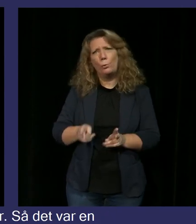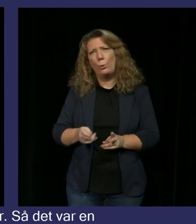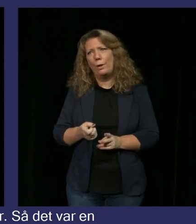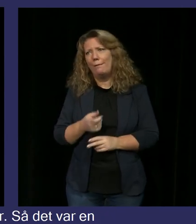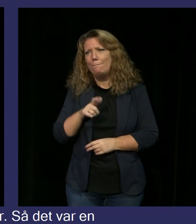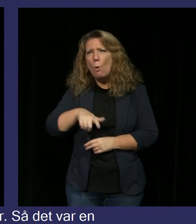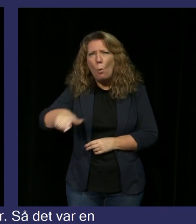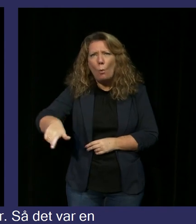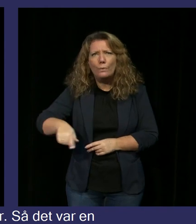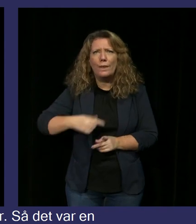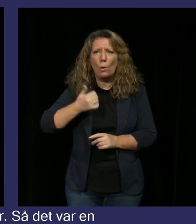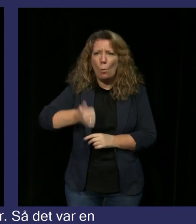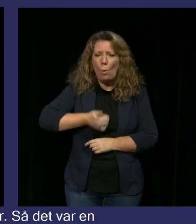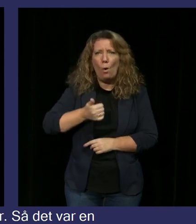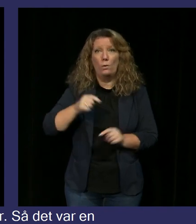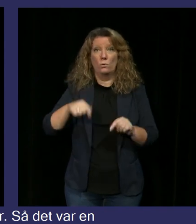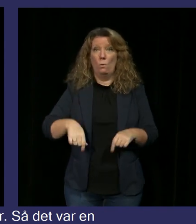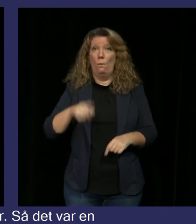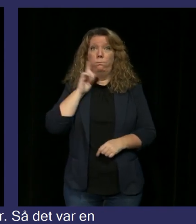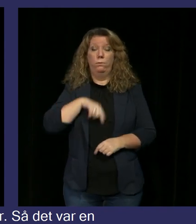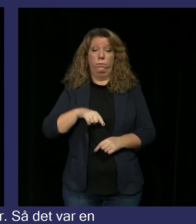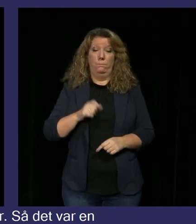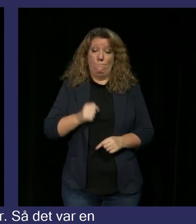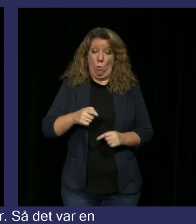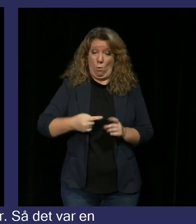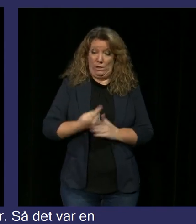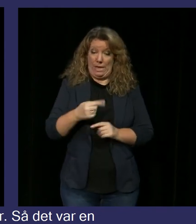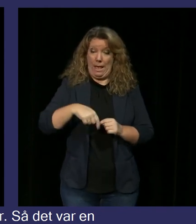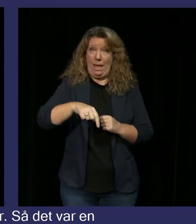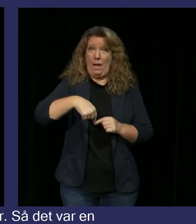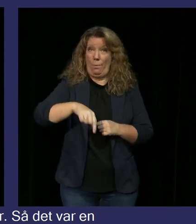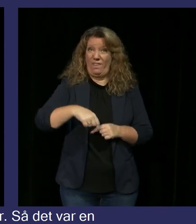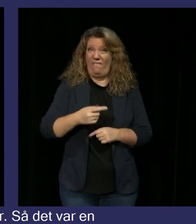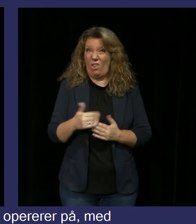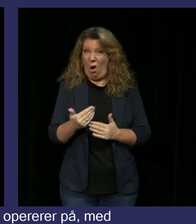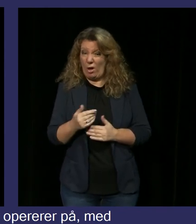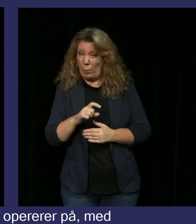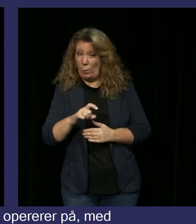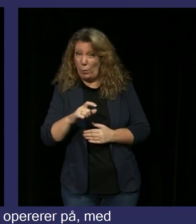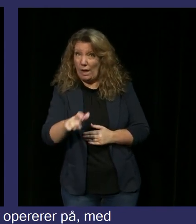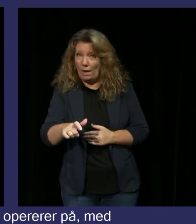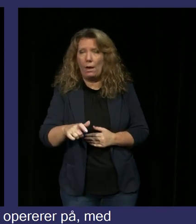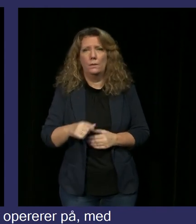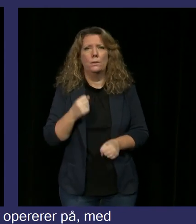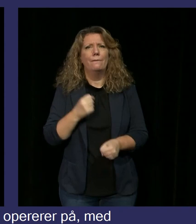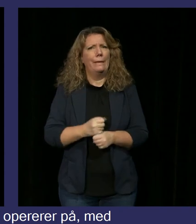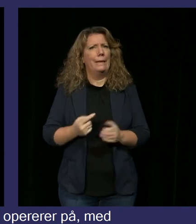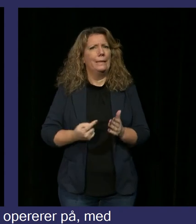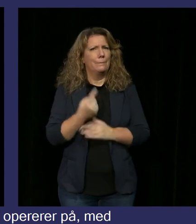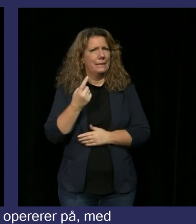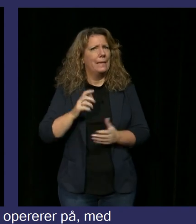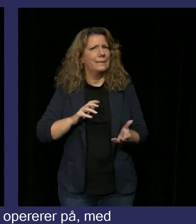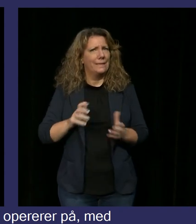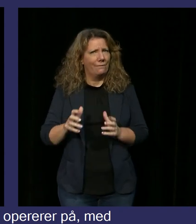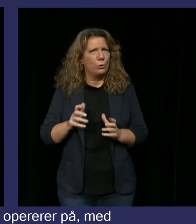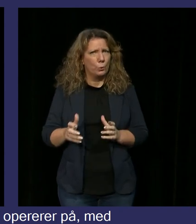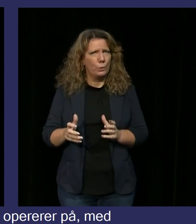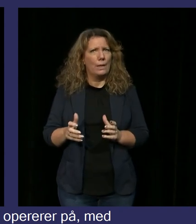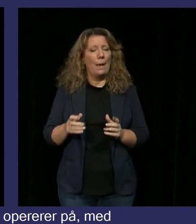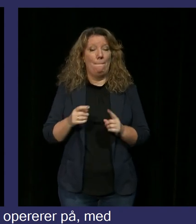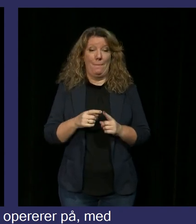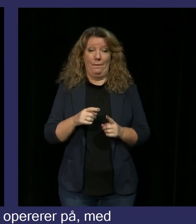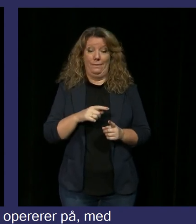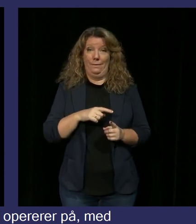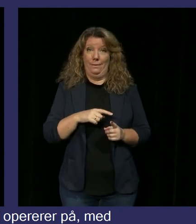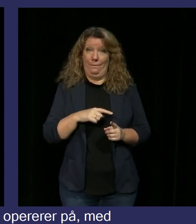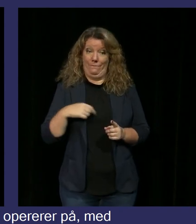nå skulle det skje på dager og uker. Så det var en helt, helt spesiell situasjon, men takket være at vi har snudd måten vi opererer på med